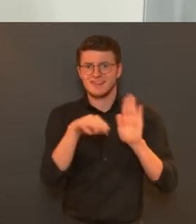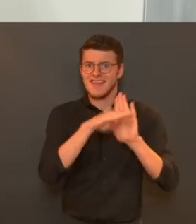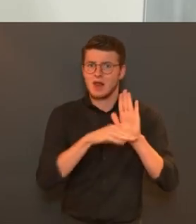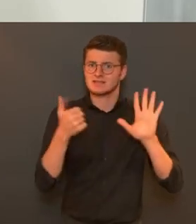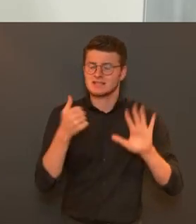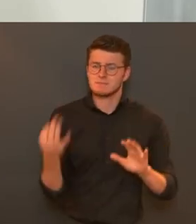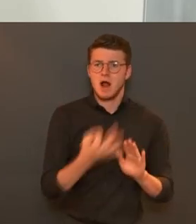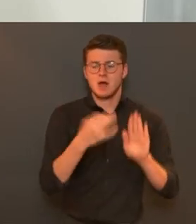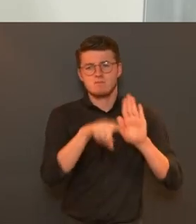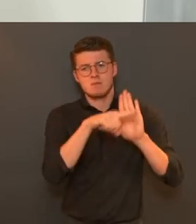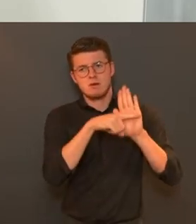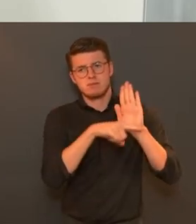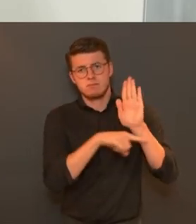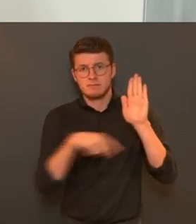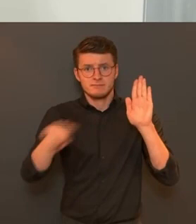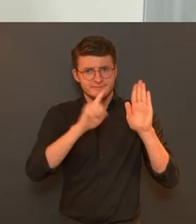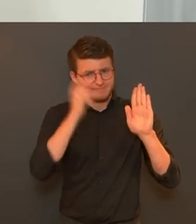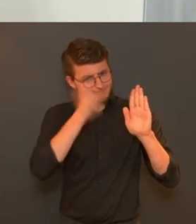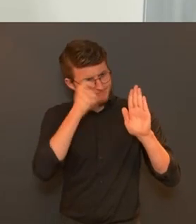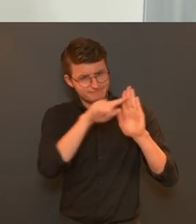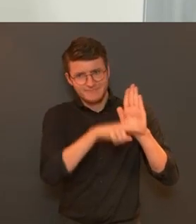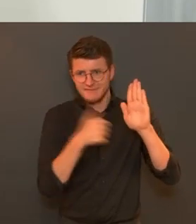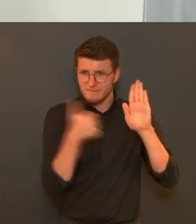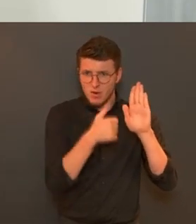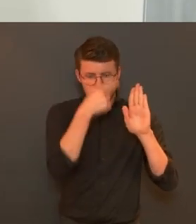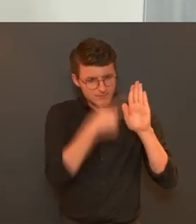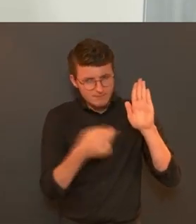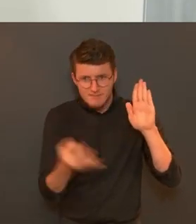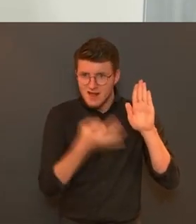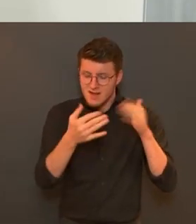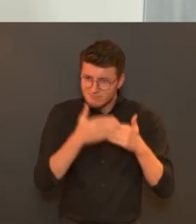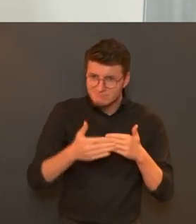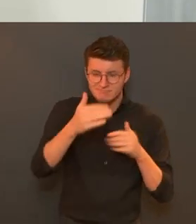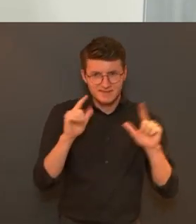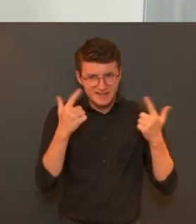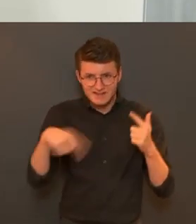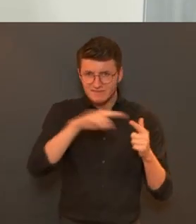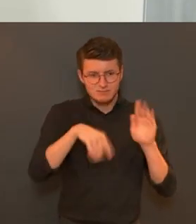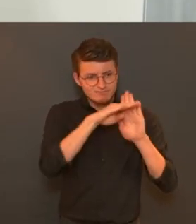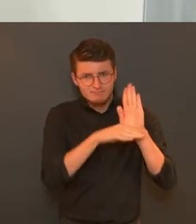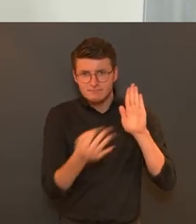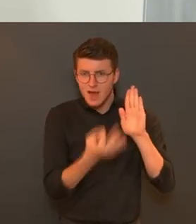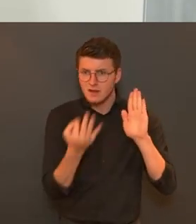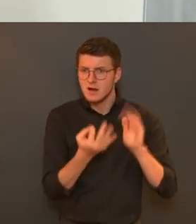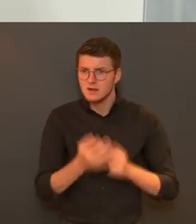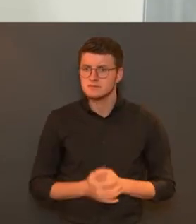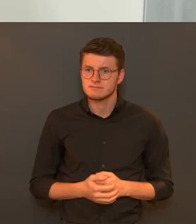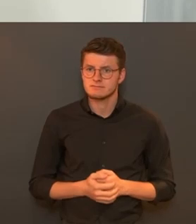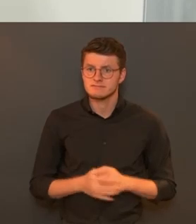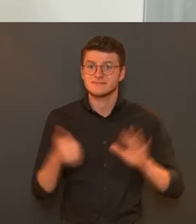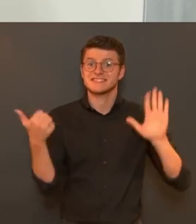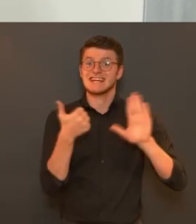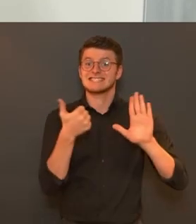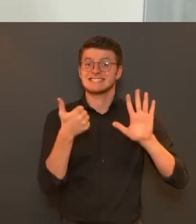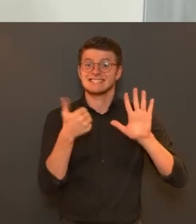Le respect de ces 6 règles d'or reste essentiel dans notre vie, dans notre quotidien aujourd'hui. Ces 6